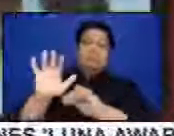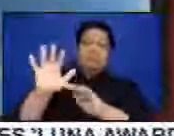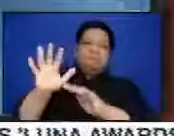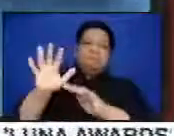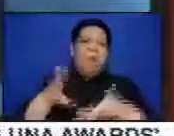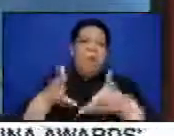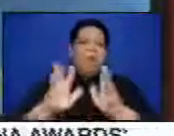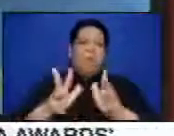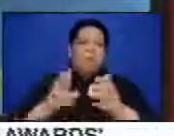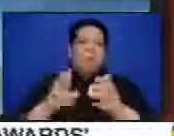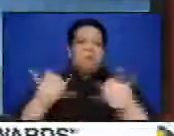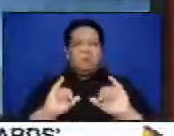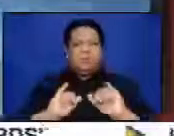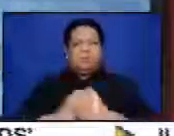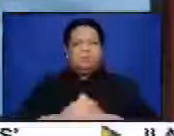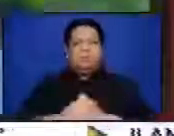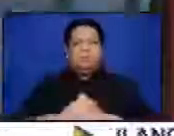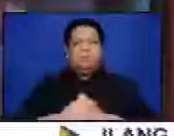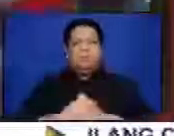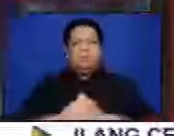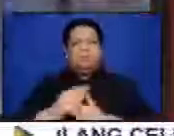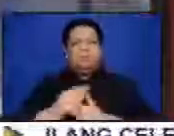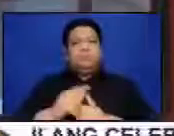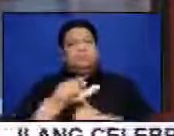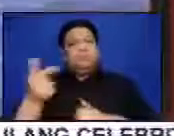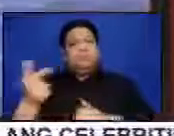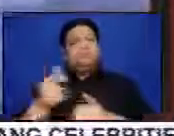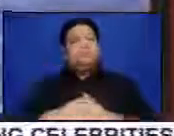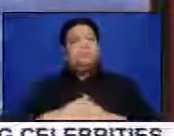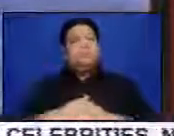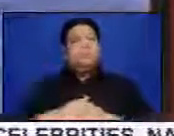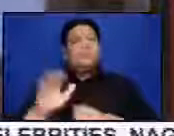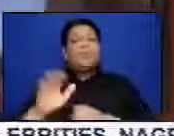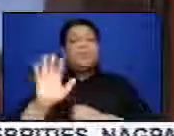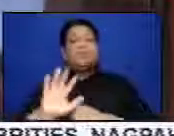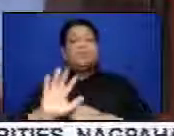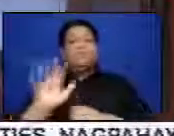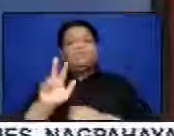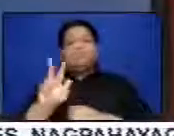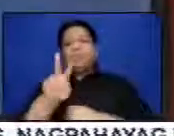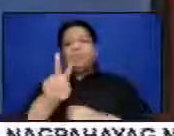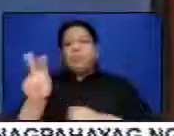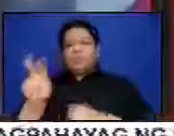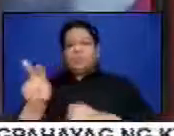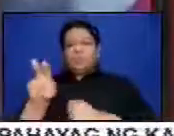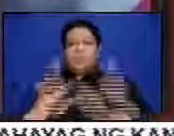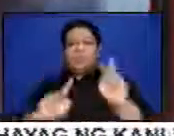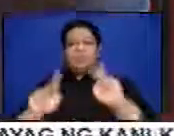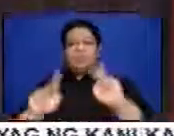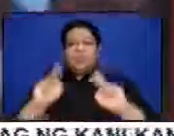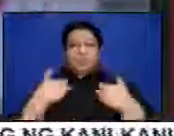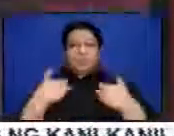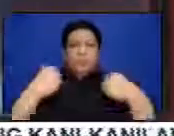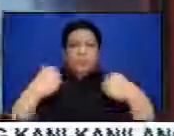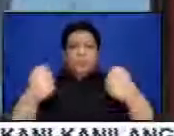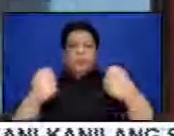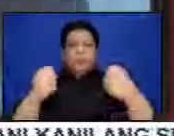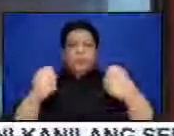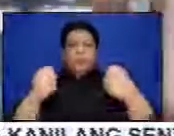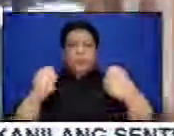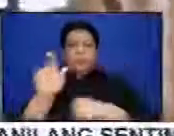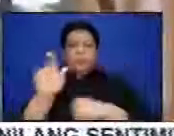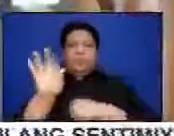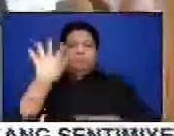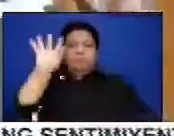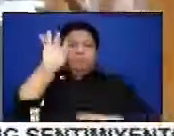Pinaigting po ng Bureau of Immigration ang kampanya nito laban sa mga sindikato ng human trafficking na magsasamantala po ngayong holiday season. Ayon kay